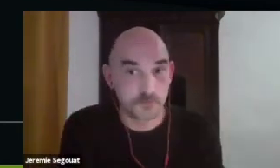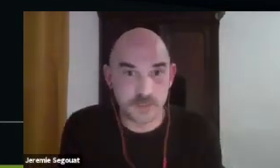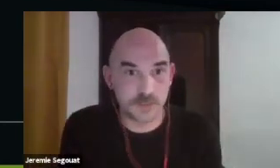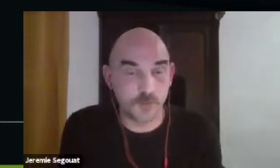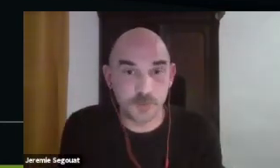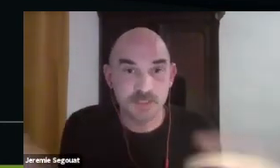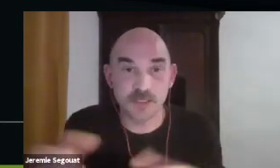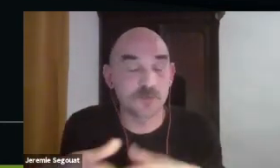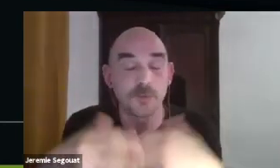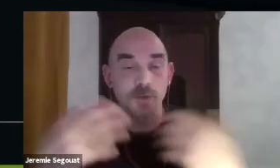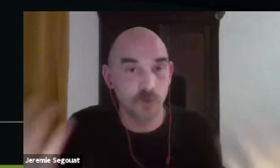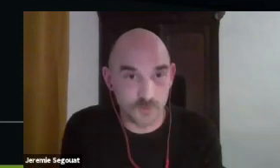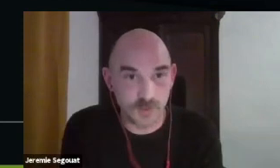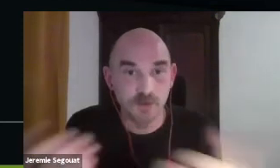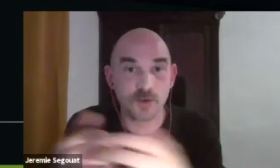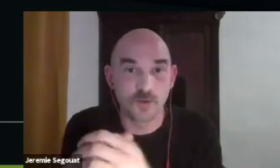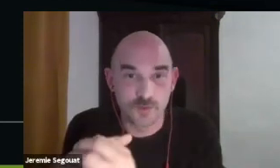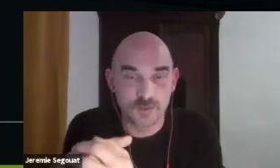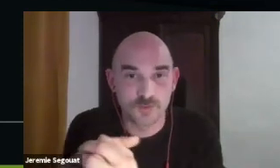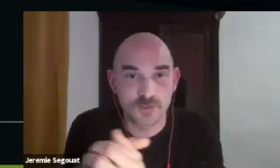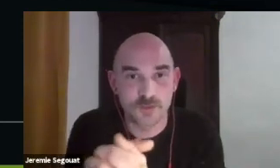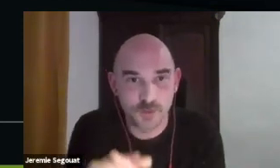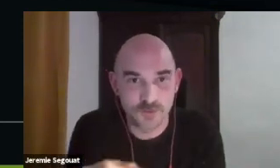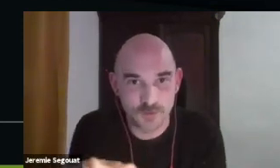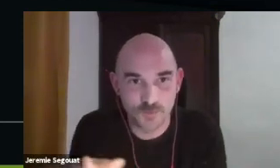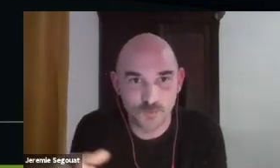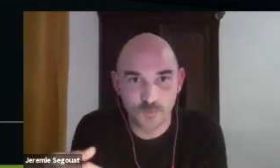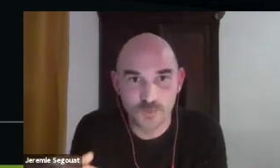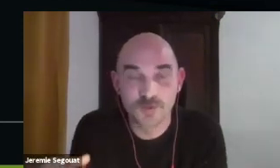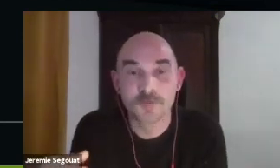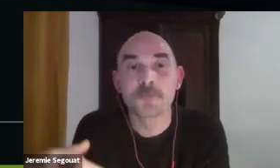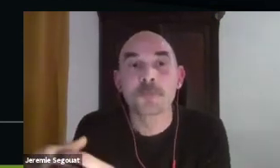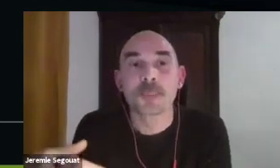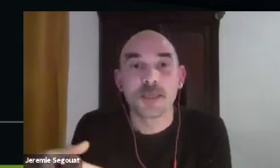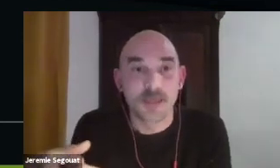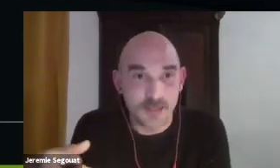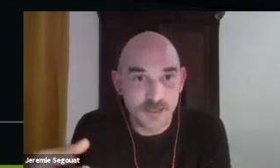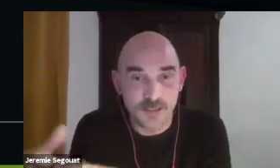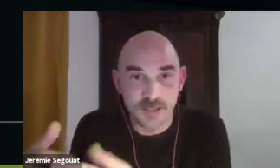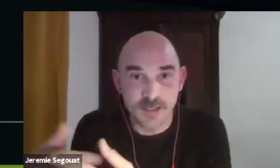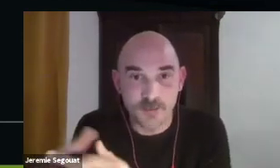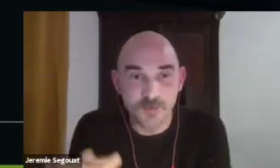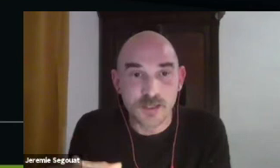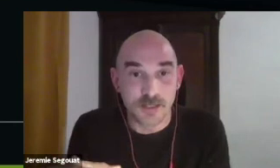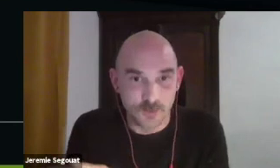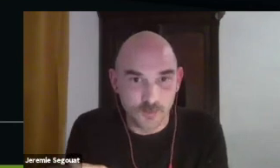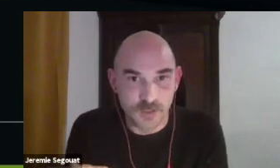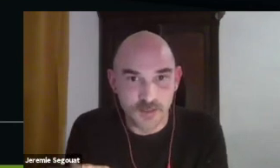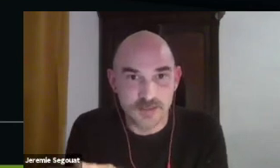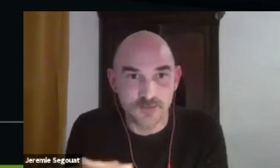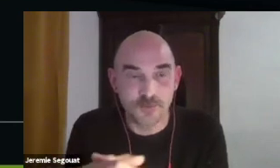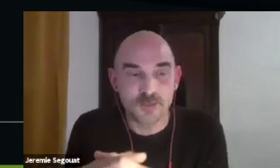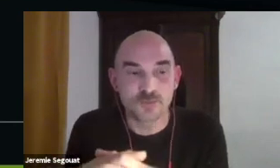ça ne va pas passer elle ne va pas rentrer en connexion avec ces représentations qu'on propose et il y a également la